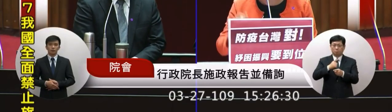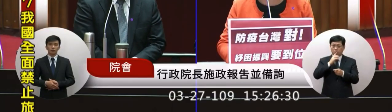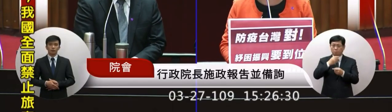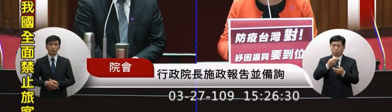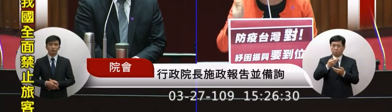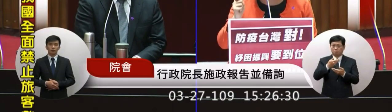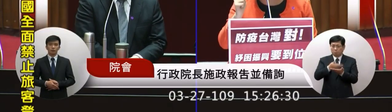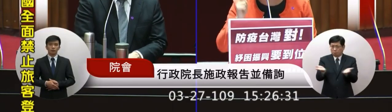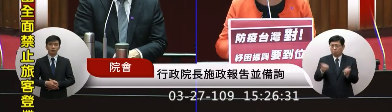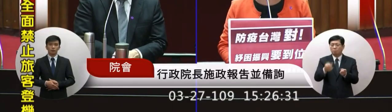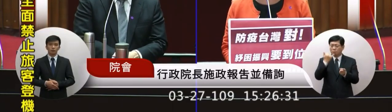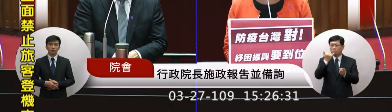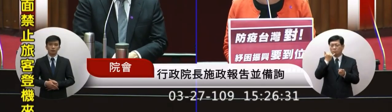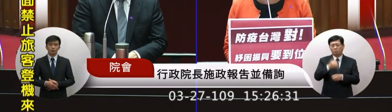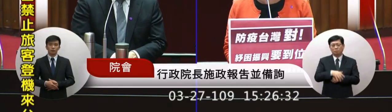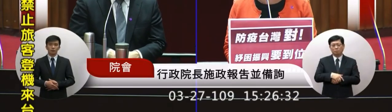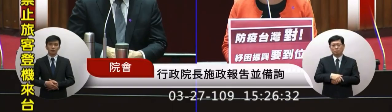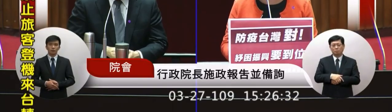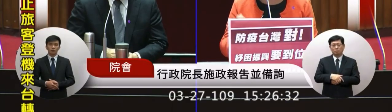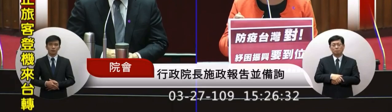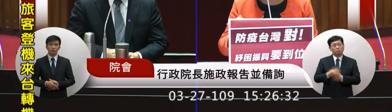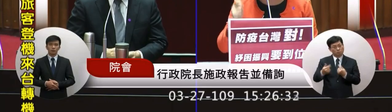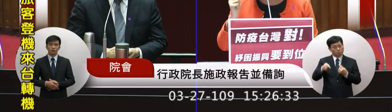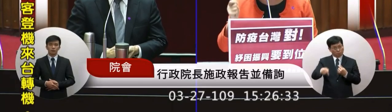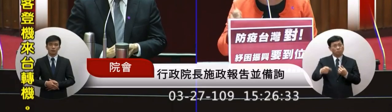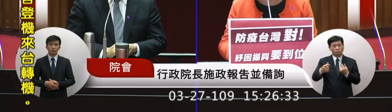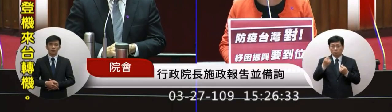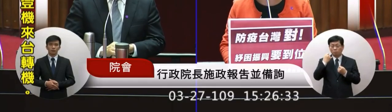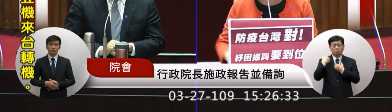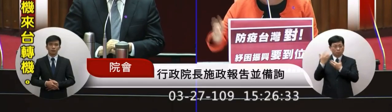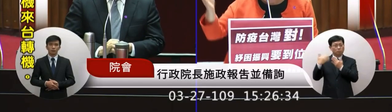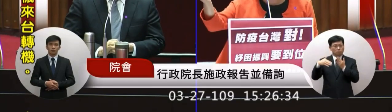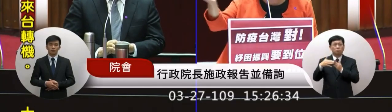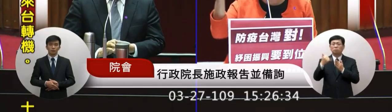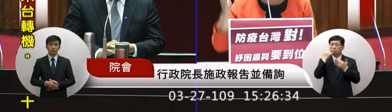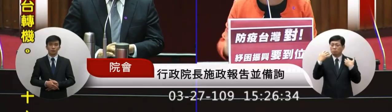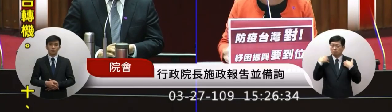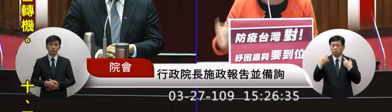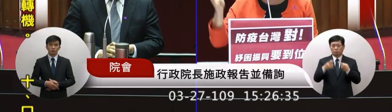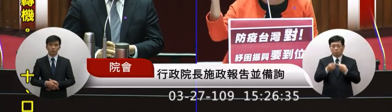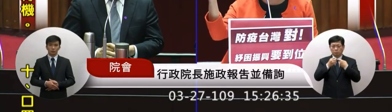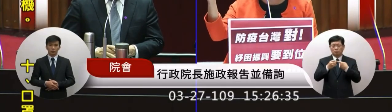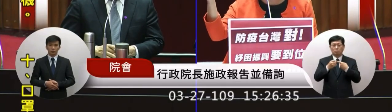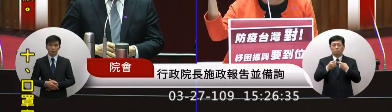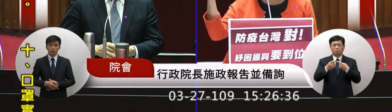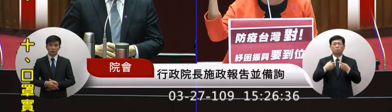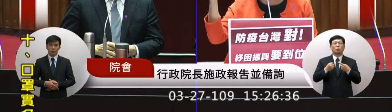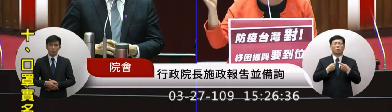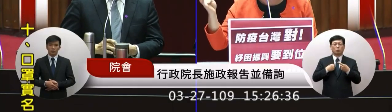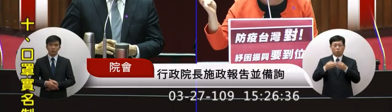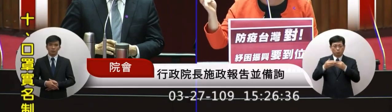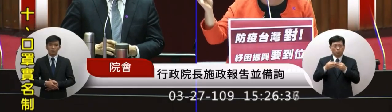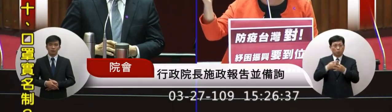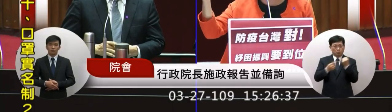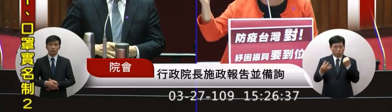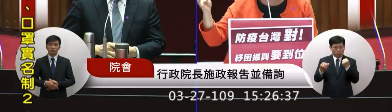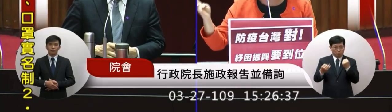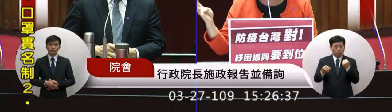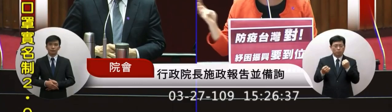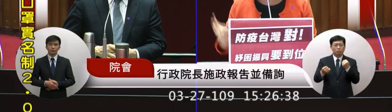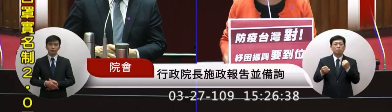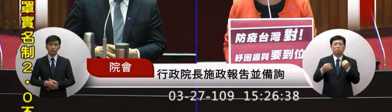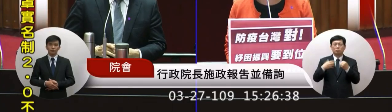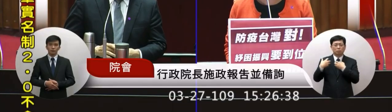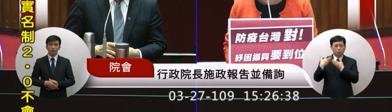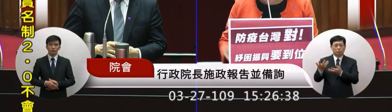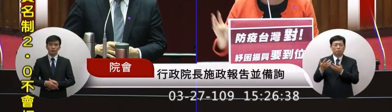配购的一个单位啦。啊，这个当然是可以透过学校来。第一个，我们可以来知道需求，例如需求透